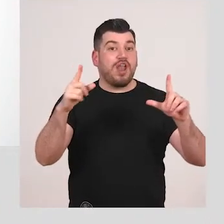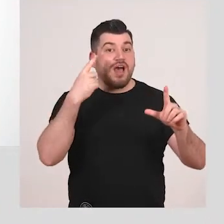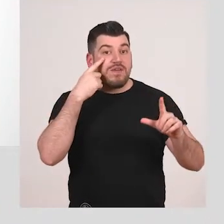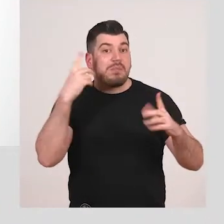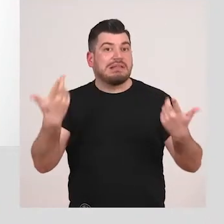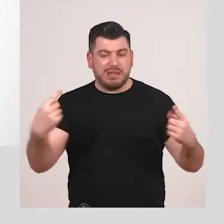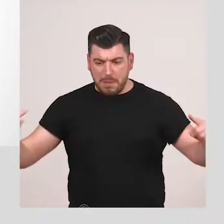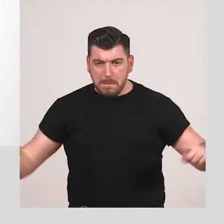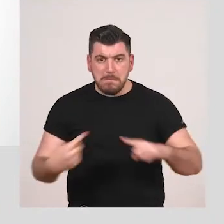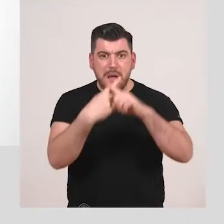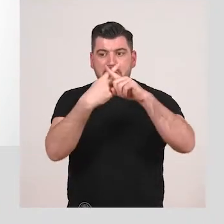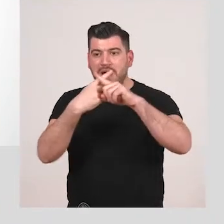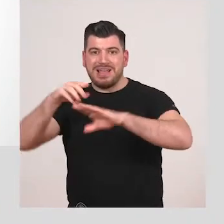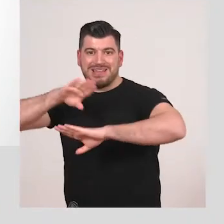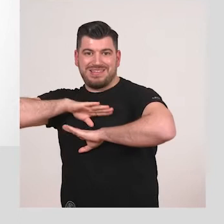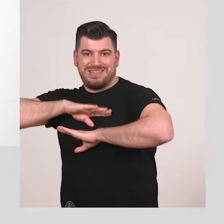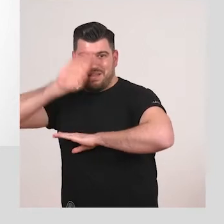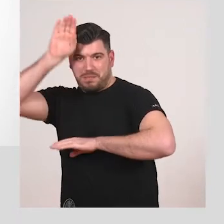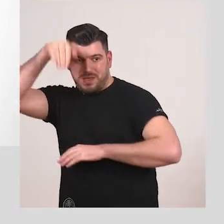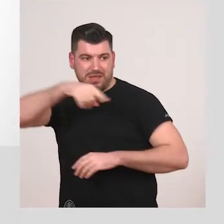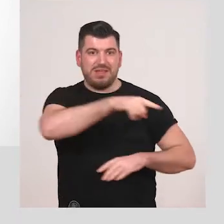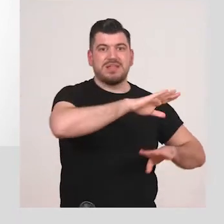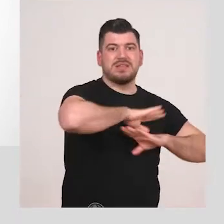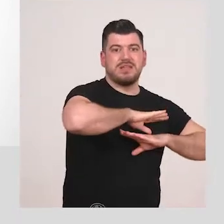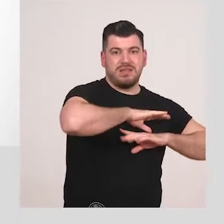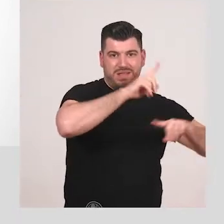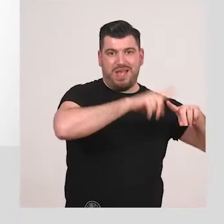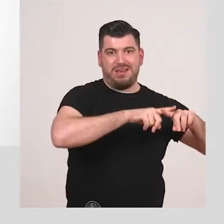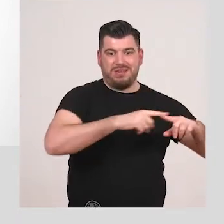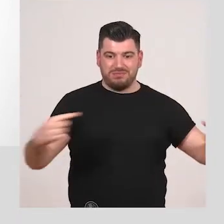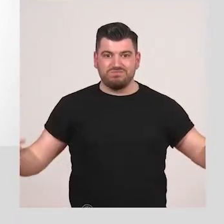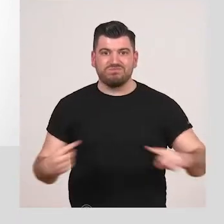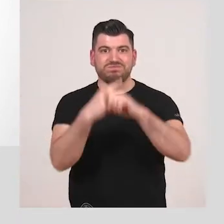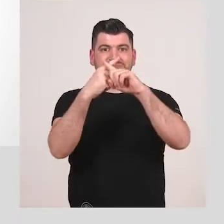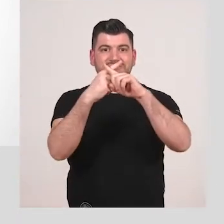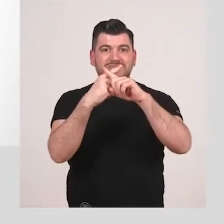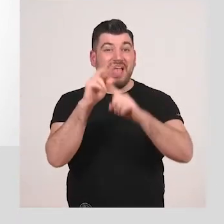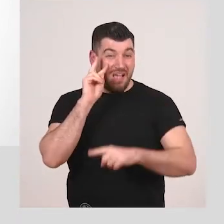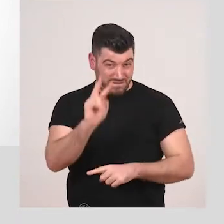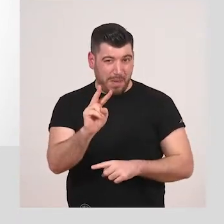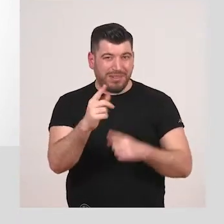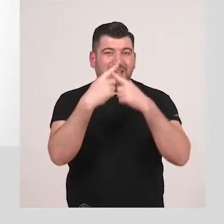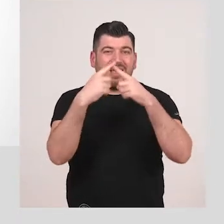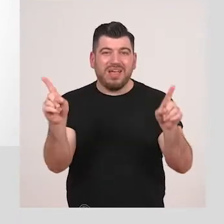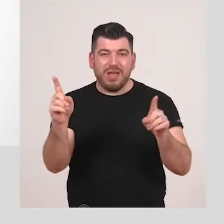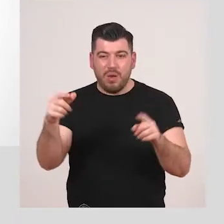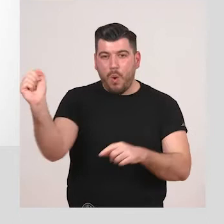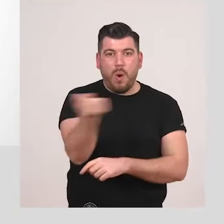Πέρση πολεμιστή με τον Έλληνα οπλίτη και πόσο σημαντική ήταν η διαφορά τους στον